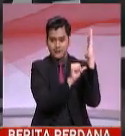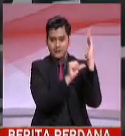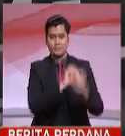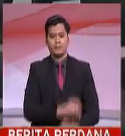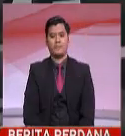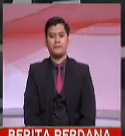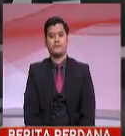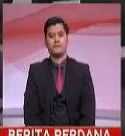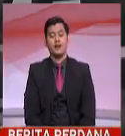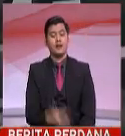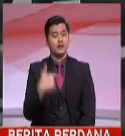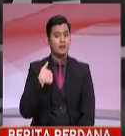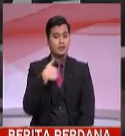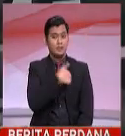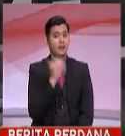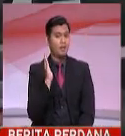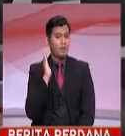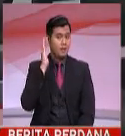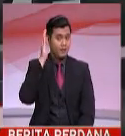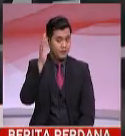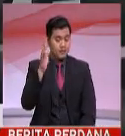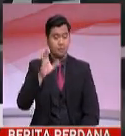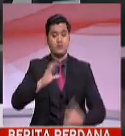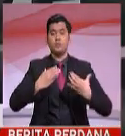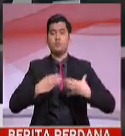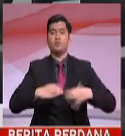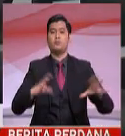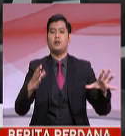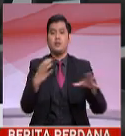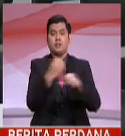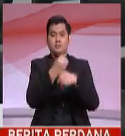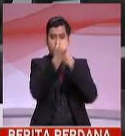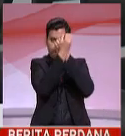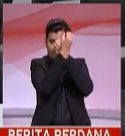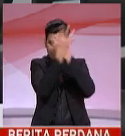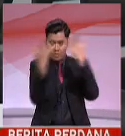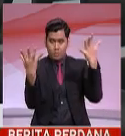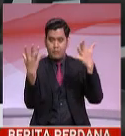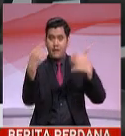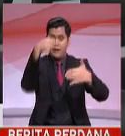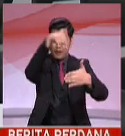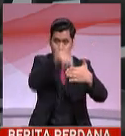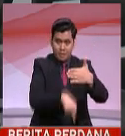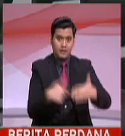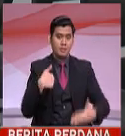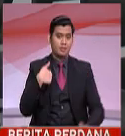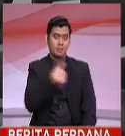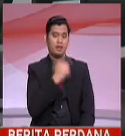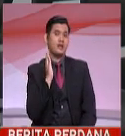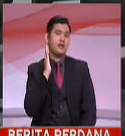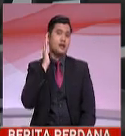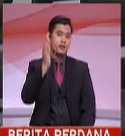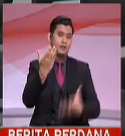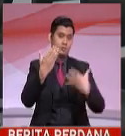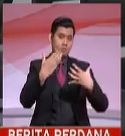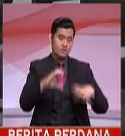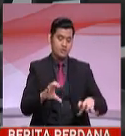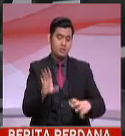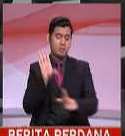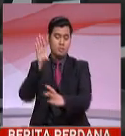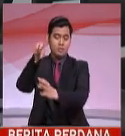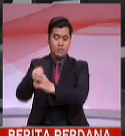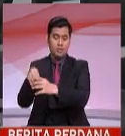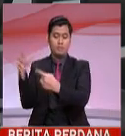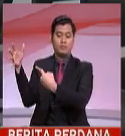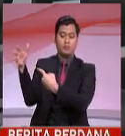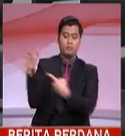Macam saya beritahu tadi, kita akan cubalah mendapatkan maklumat yang lebih lanjut dan kita akan cuba penuhilah supaya kita boleh ada,